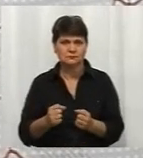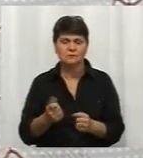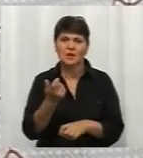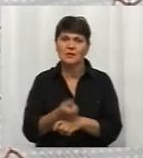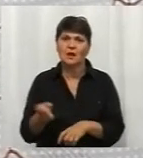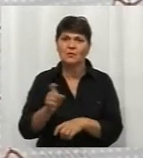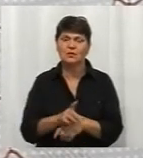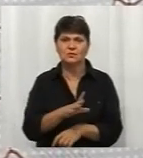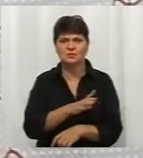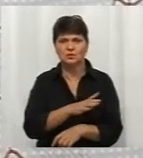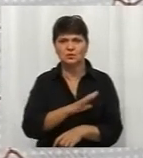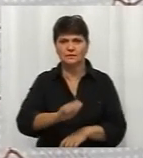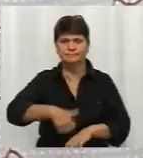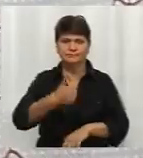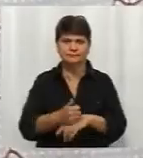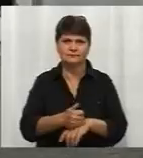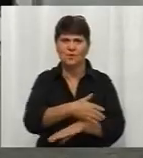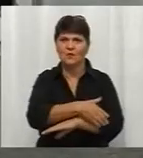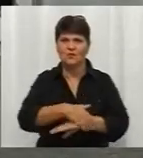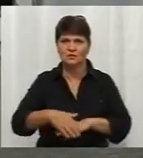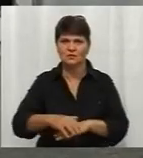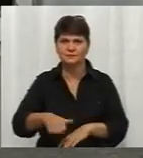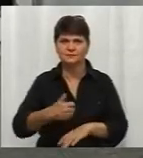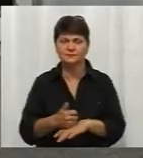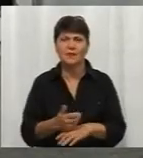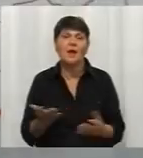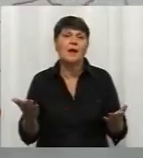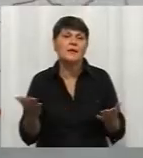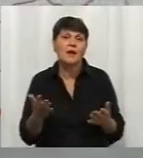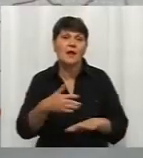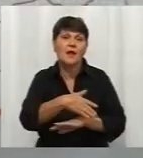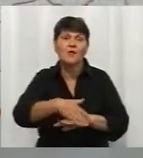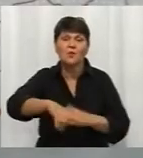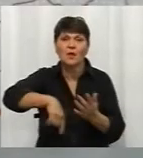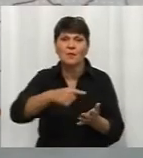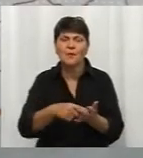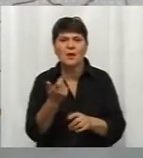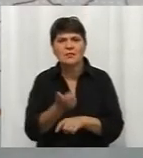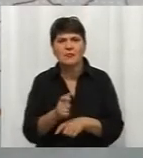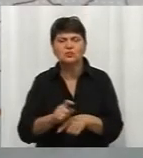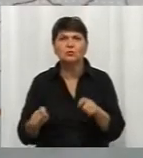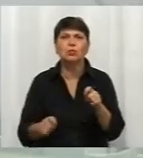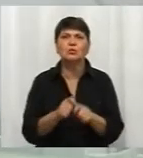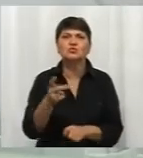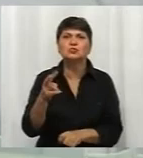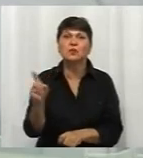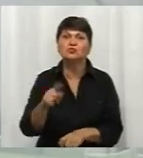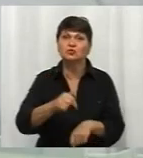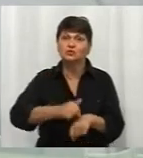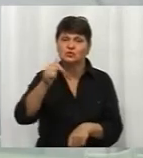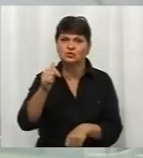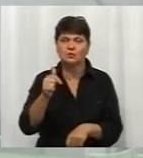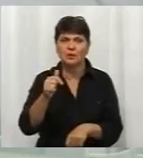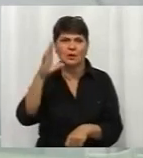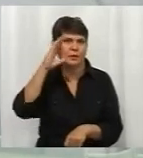найбільшим інтенсивнішим рухом вибрані вулиці. На яких із вулиць міста фіксують найбільше порушень, що стосується